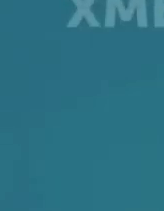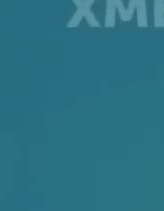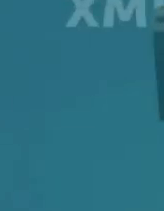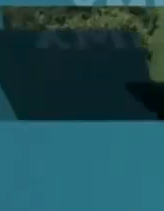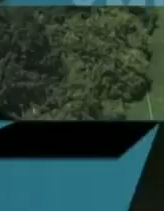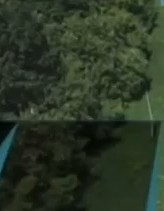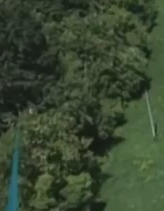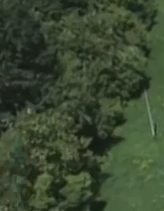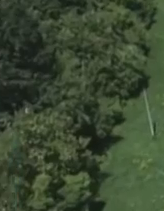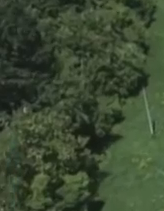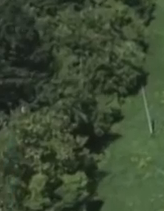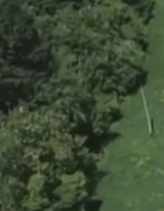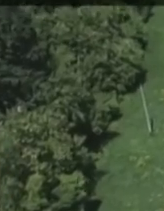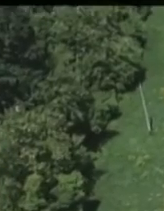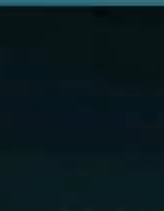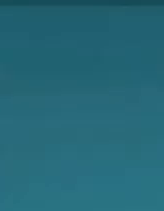Дякую.